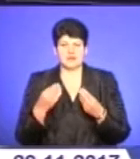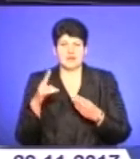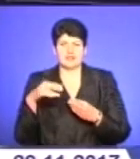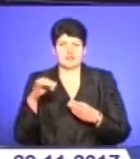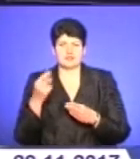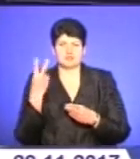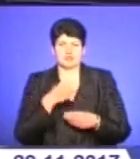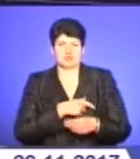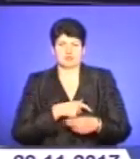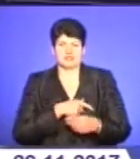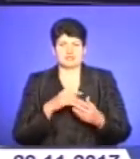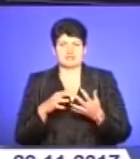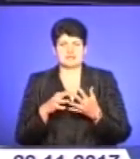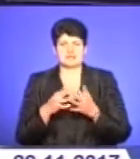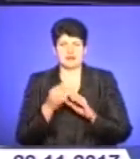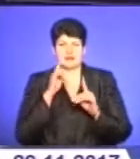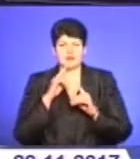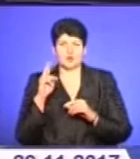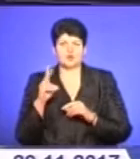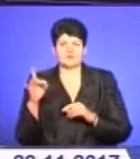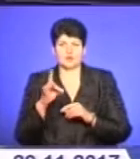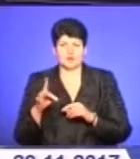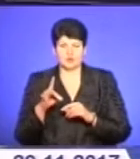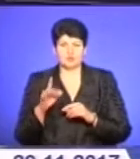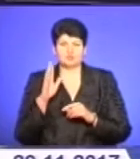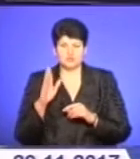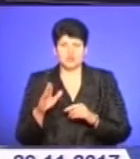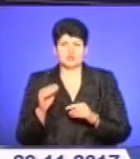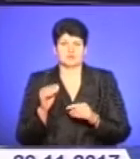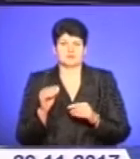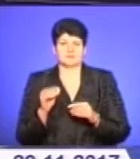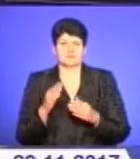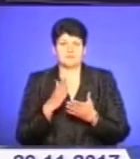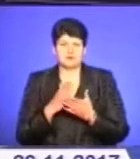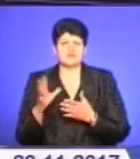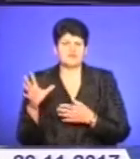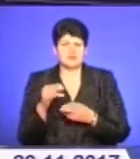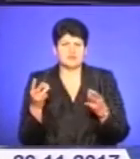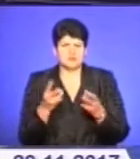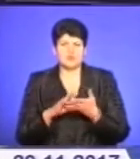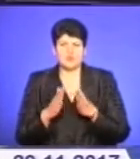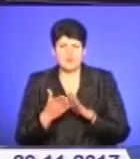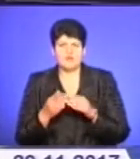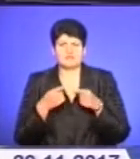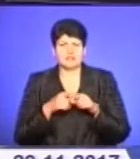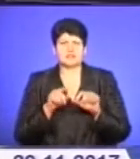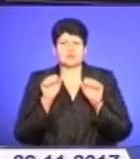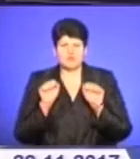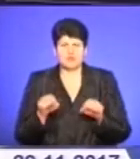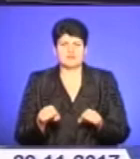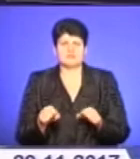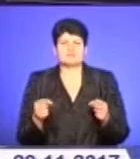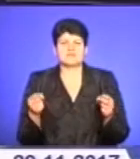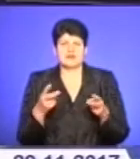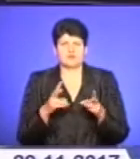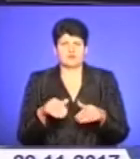Козівського району. Встановили, що депутати сільських рад, будучи суб'єктом декларування, маючи всі необхідні умови та технічні можливості, умисно